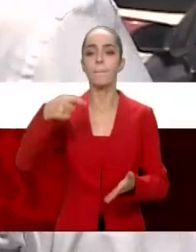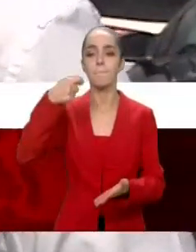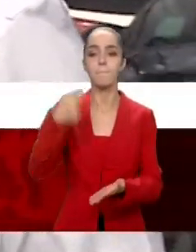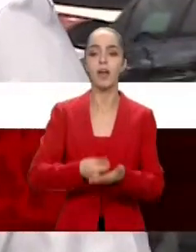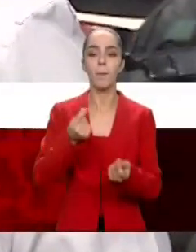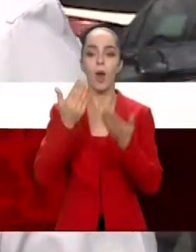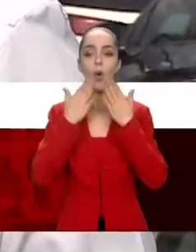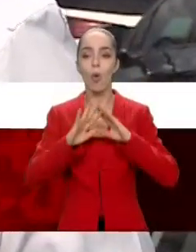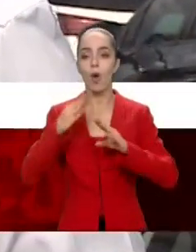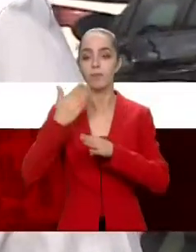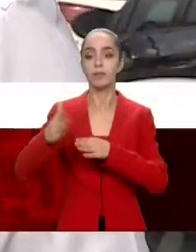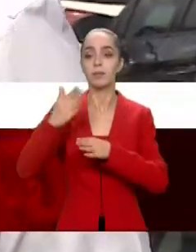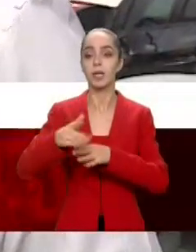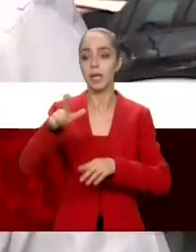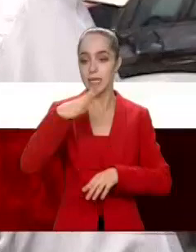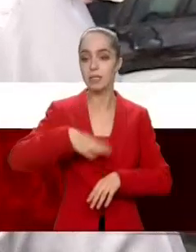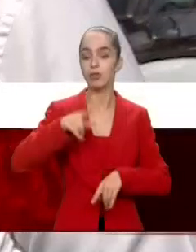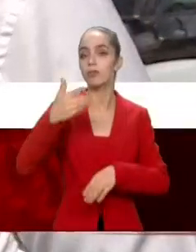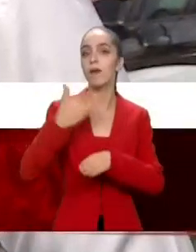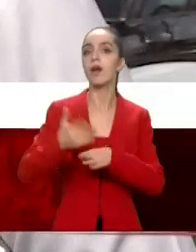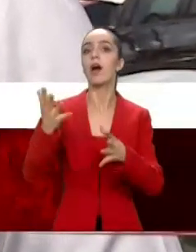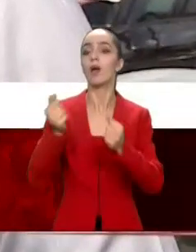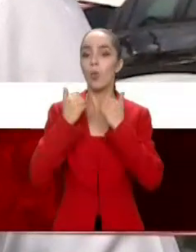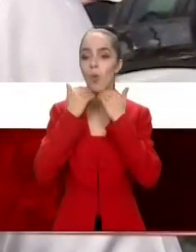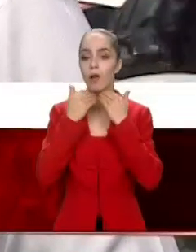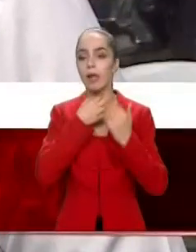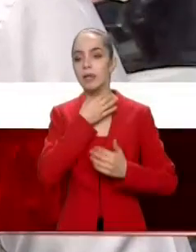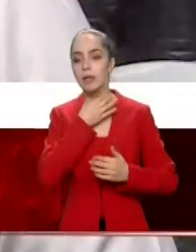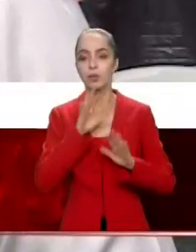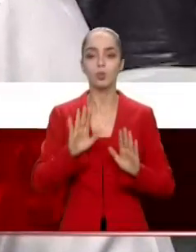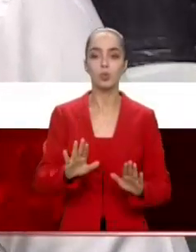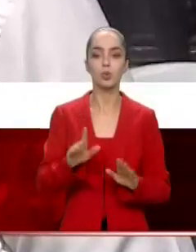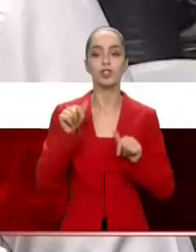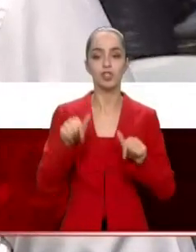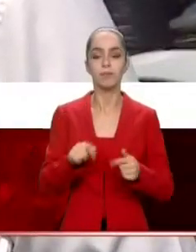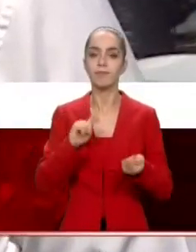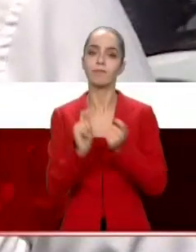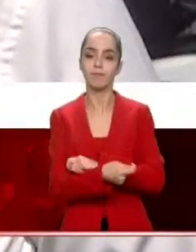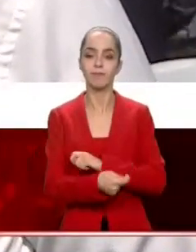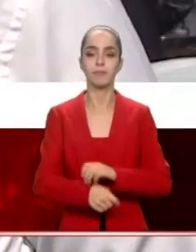Vadeli almak isteyen kişilerde de bu vadede alamadığı için bir durgunluk vardı o kısımda.